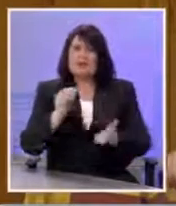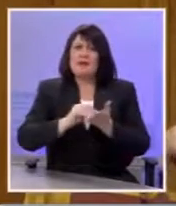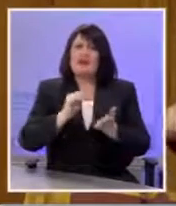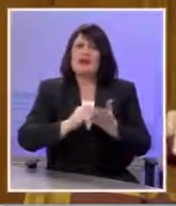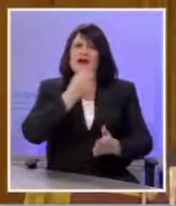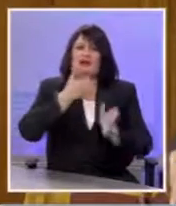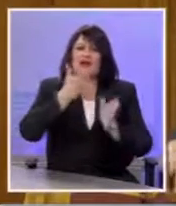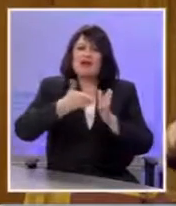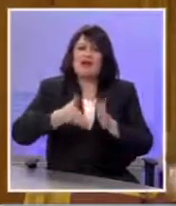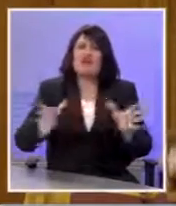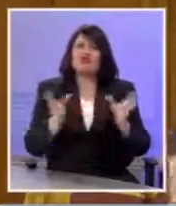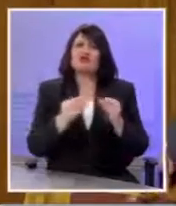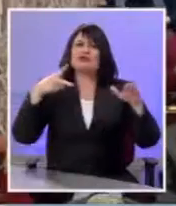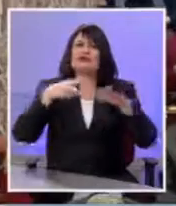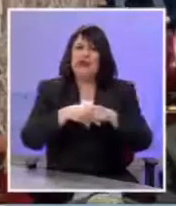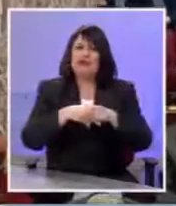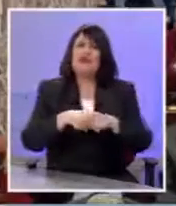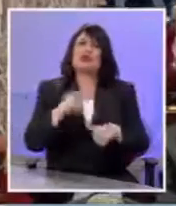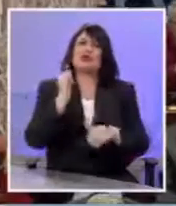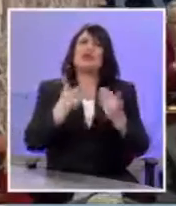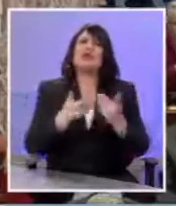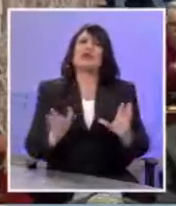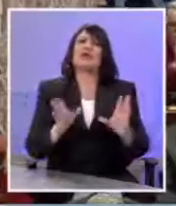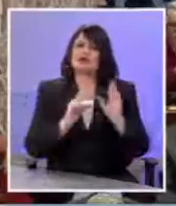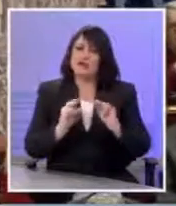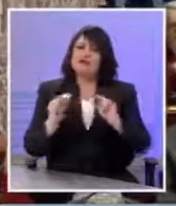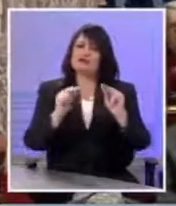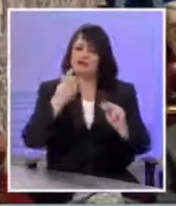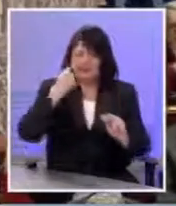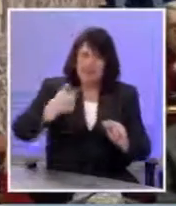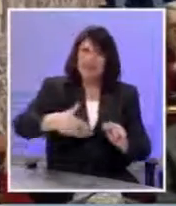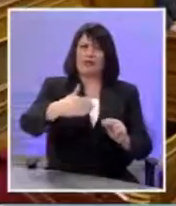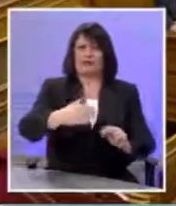φάκελος των τραπεζών δεν έχει ακόμα ανοίξει.